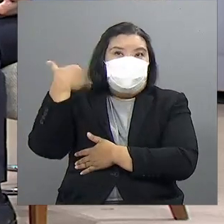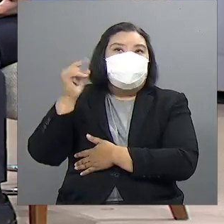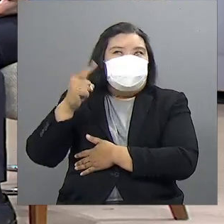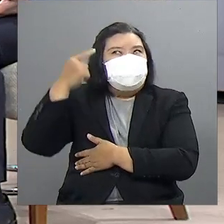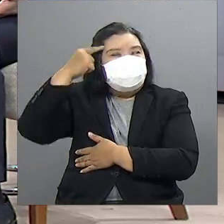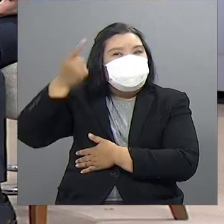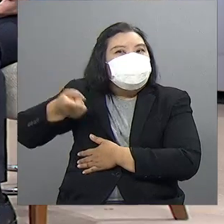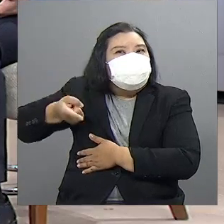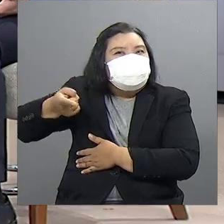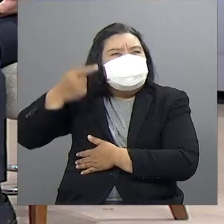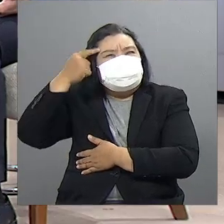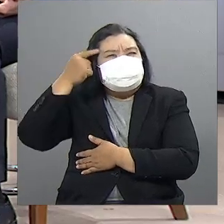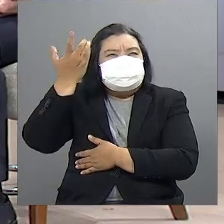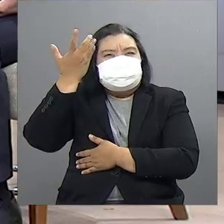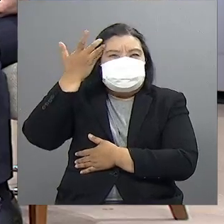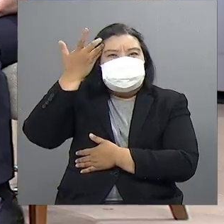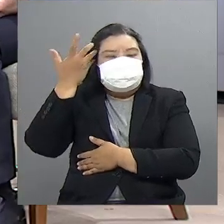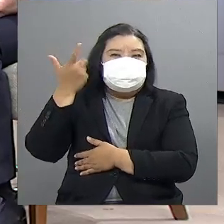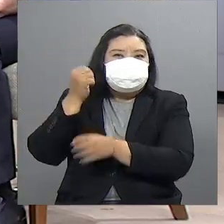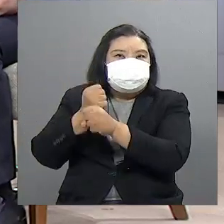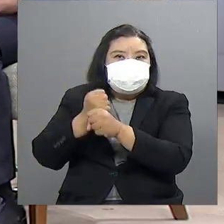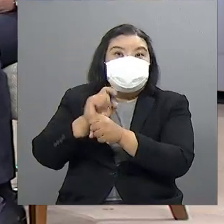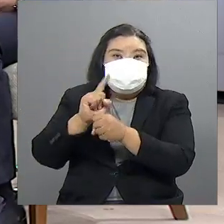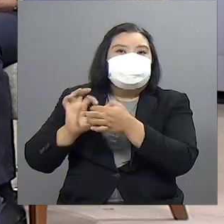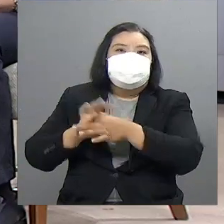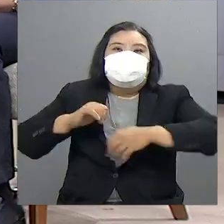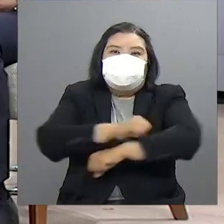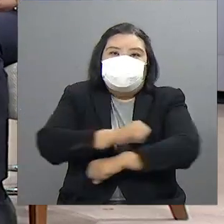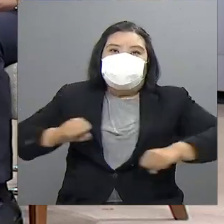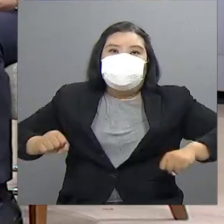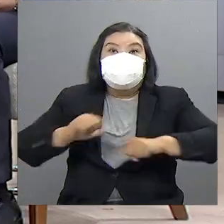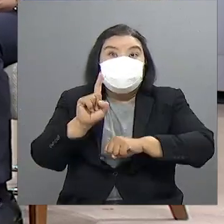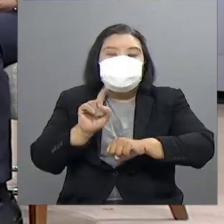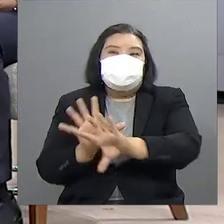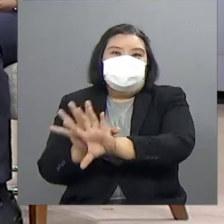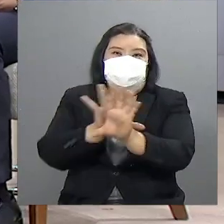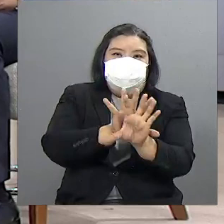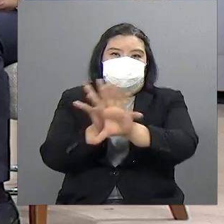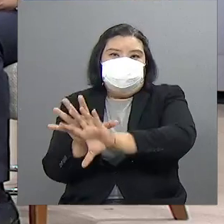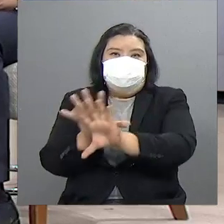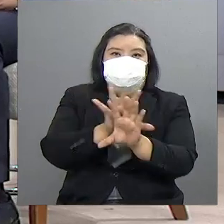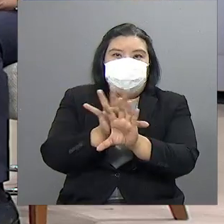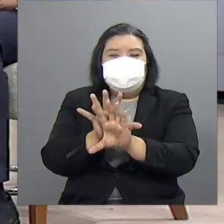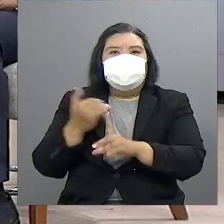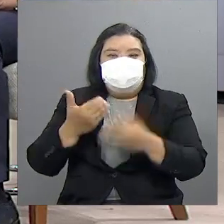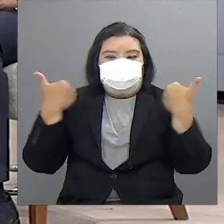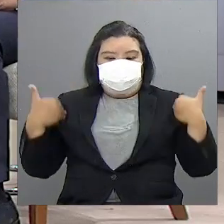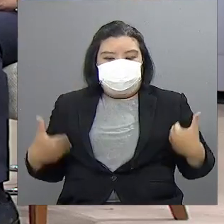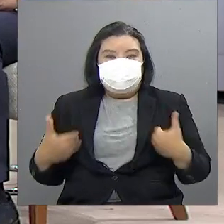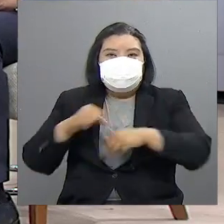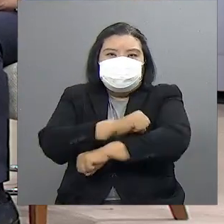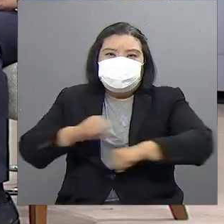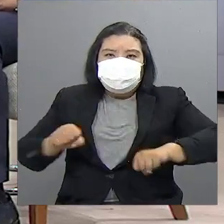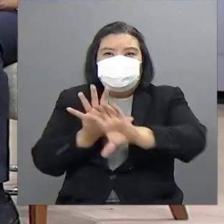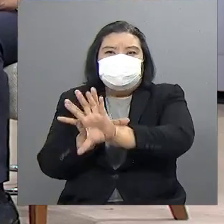บริหารสมองที่ดีที่สุดก็คือการออกกำลังกายด้วยการแอโรบิกให้ร่างกายเนี่ยของเราได้ขยับด้วยนะฮะซึ่งมันจะทำให้เป็นการขจั